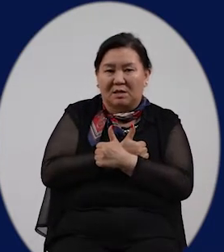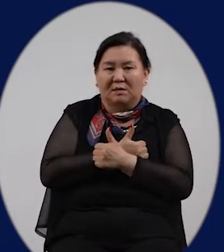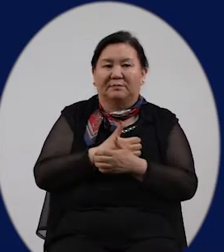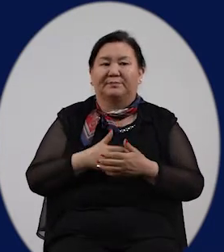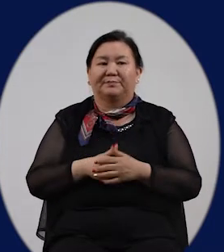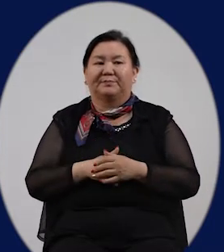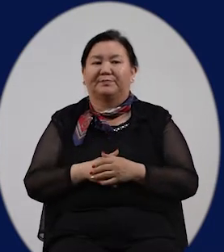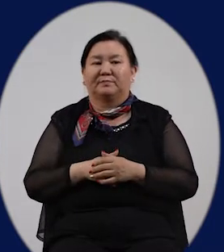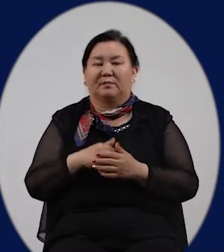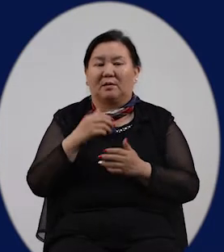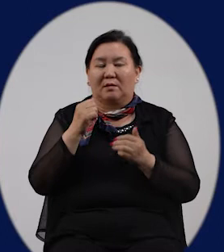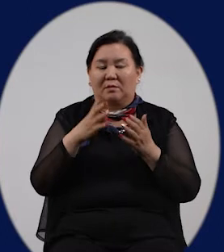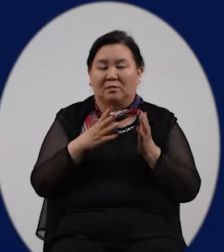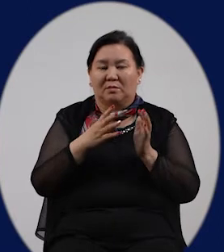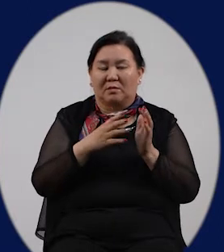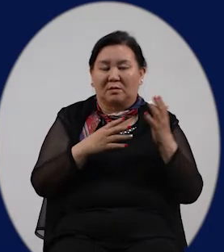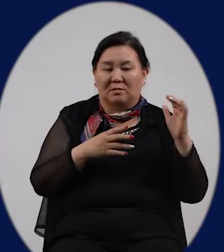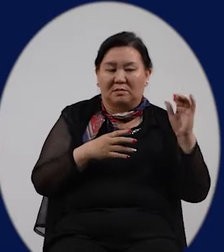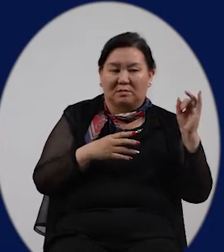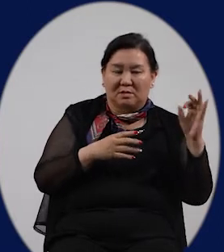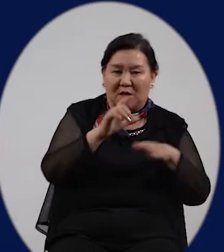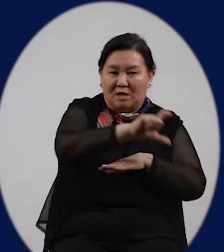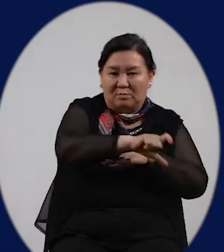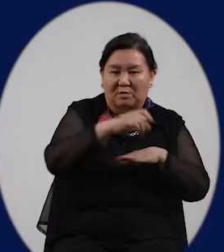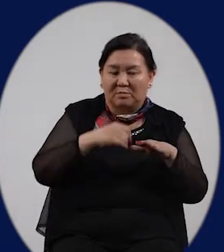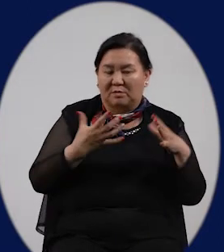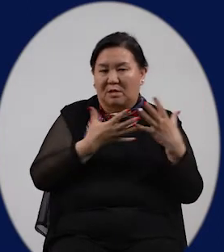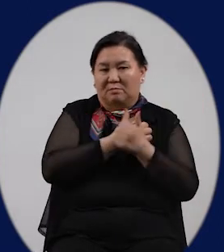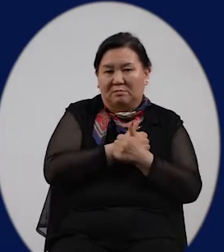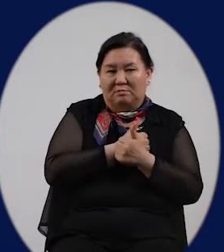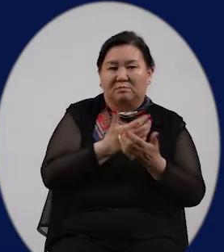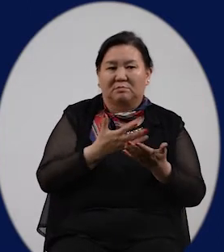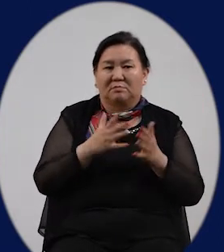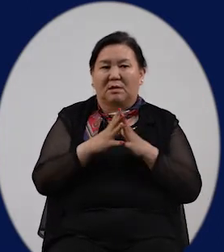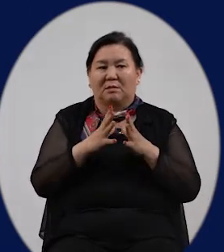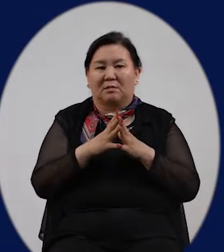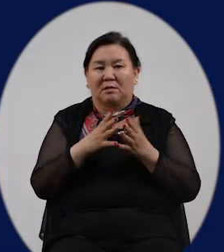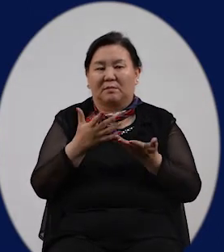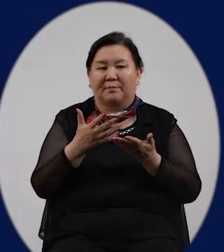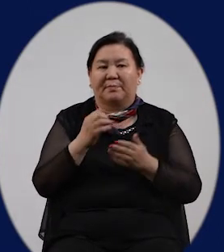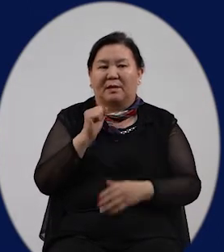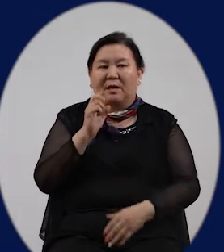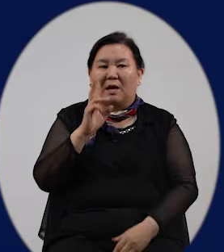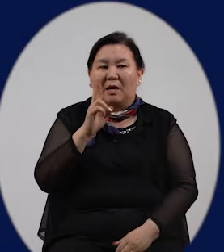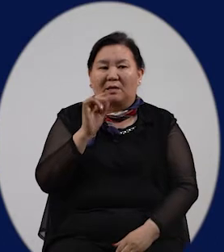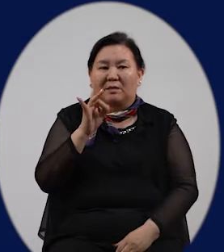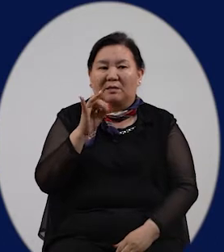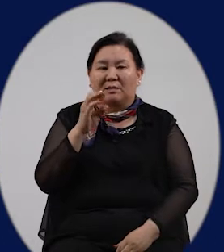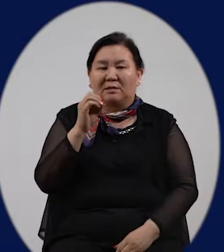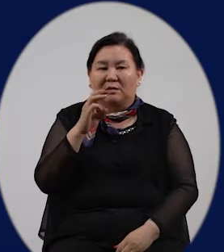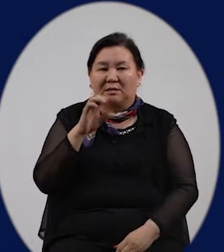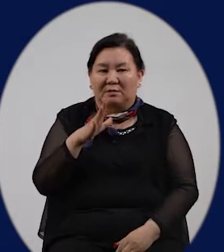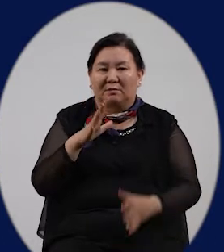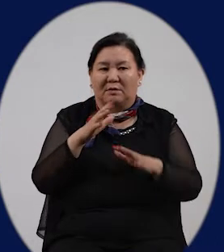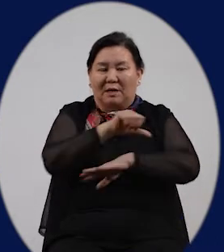Гэрээ экспортлогч импортлогч хооронд байгуулсан 10. акредитив 11